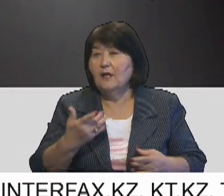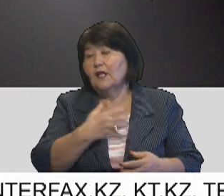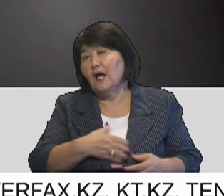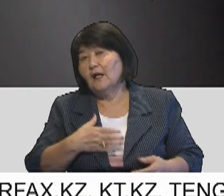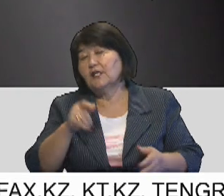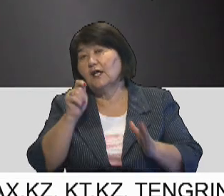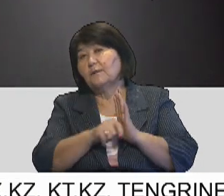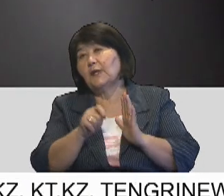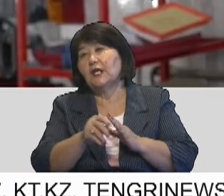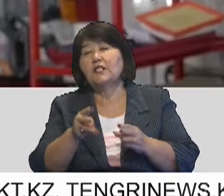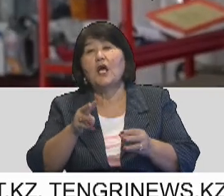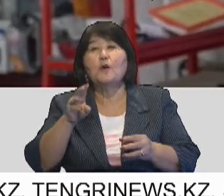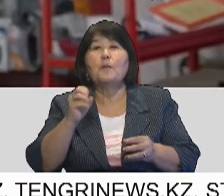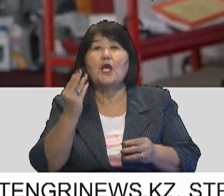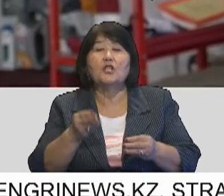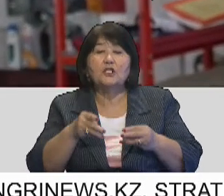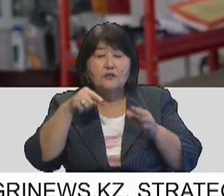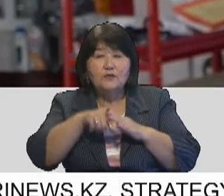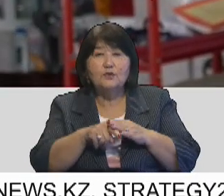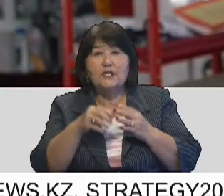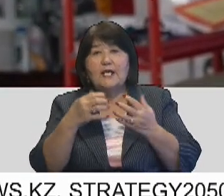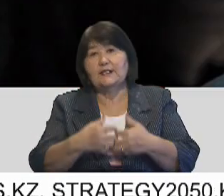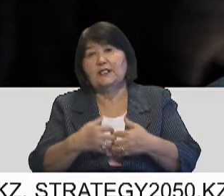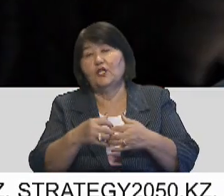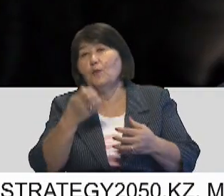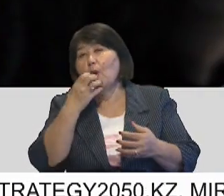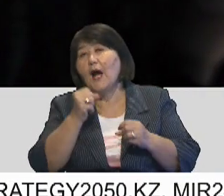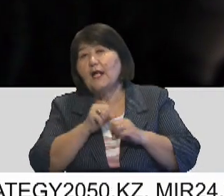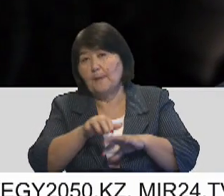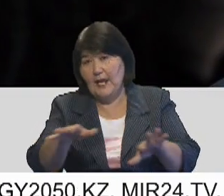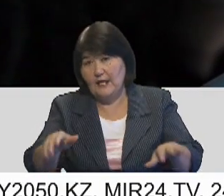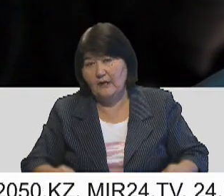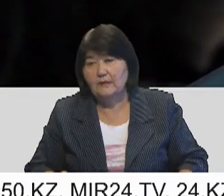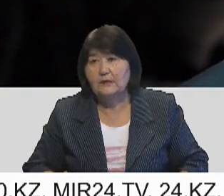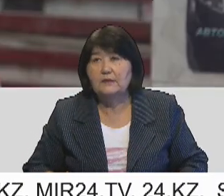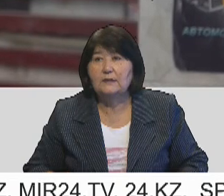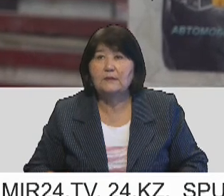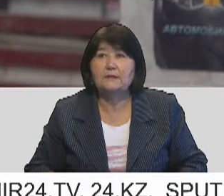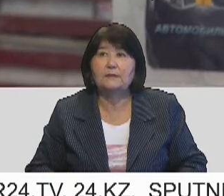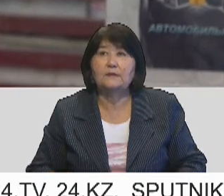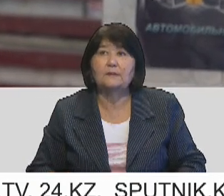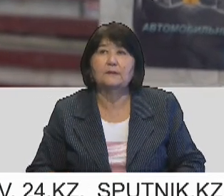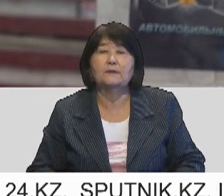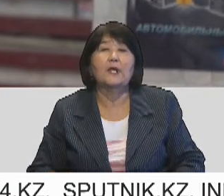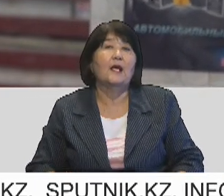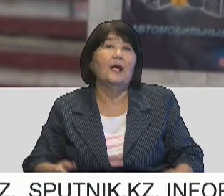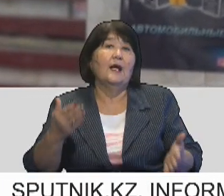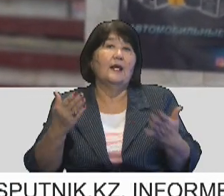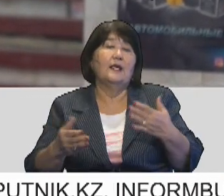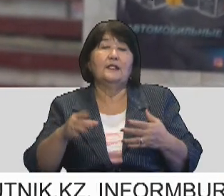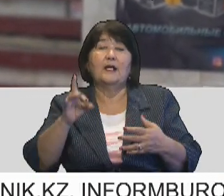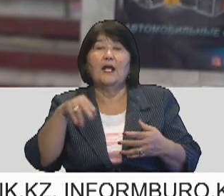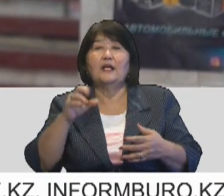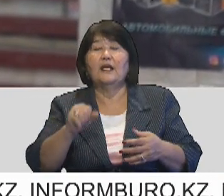также проверить печь, регулирующую внутреннюю систему отопления. Радиатор печки, антифриз жақсы болса. Если в радиаторную